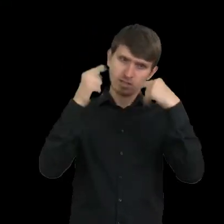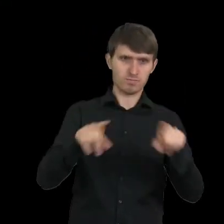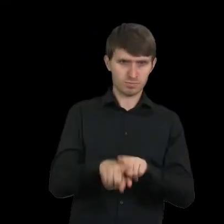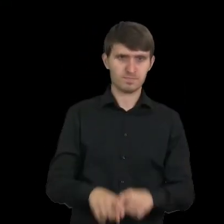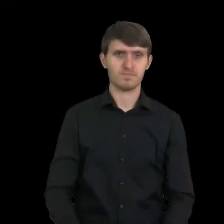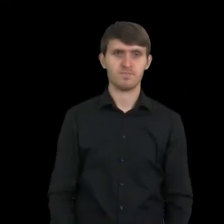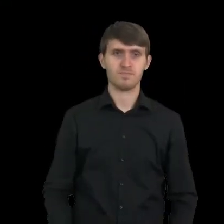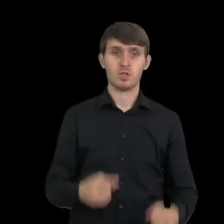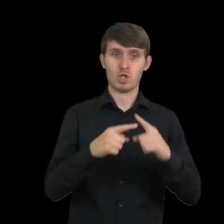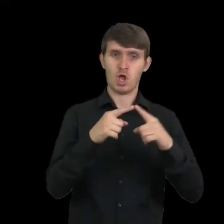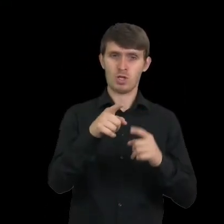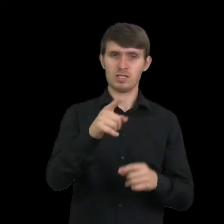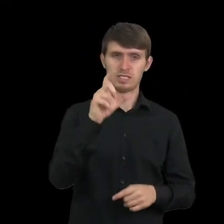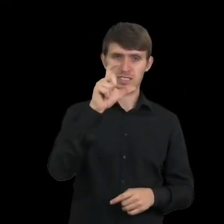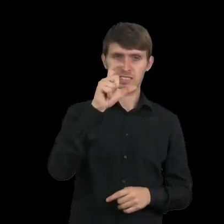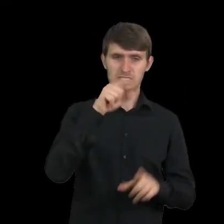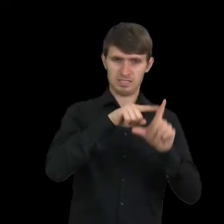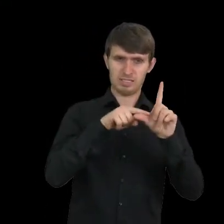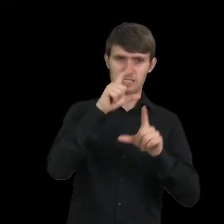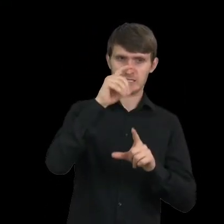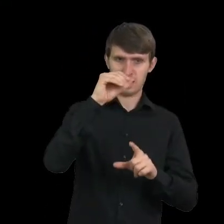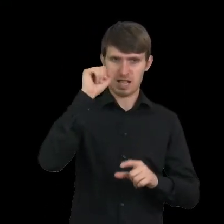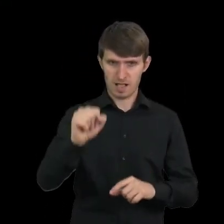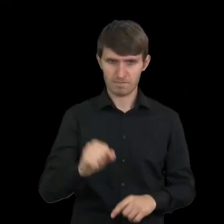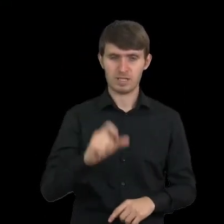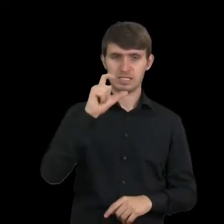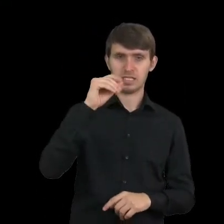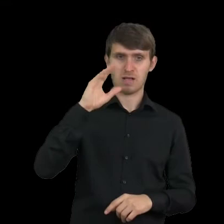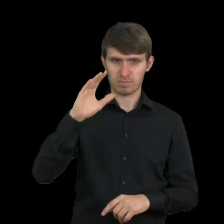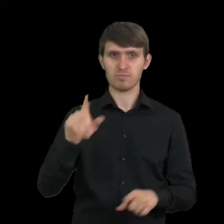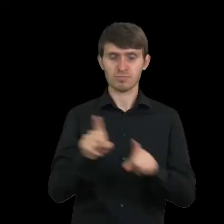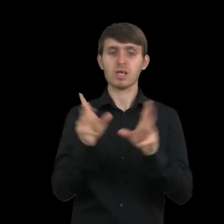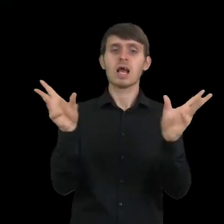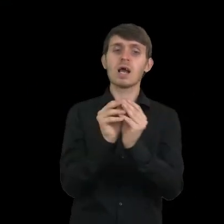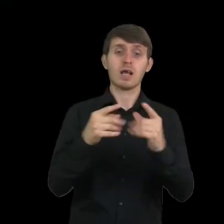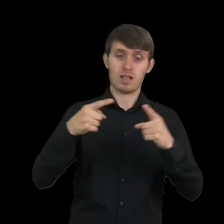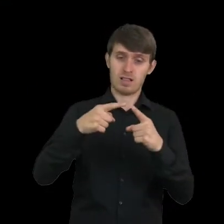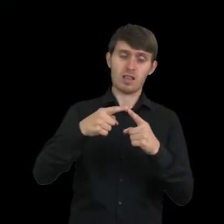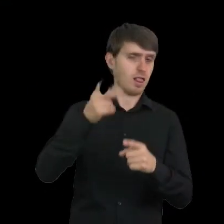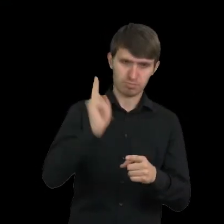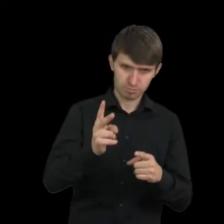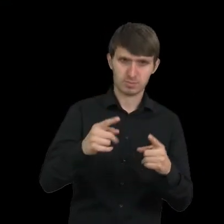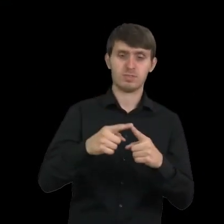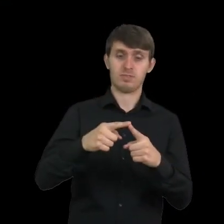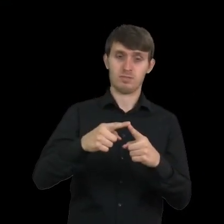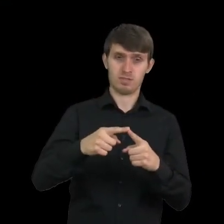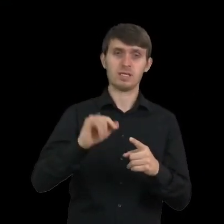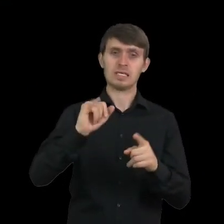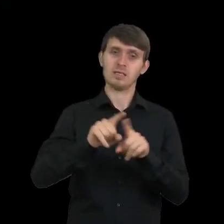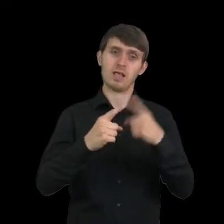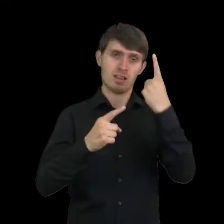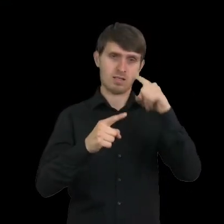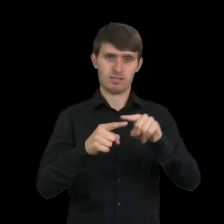CEA oraz kąt CEB.